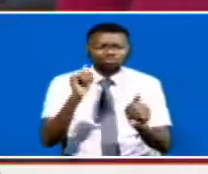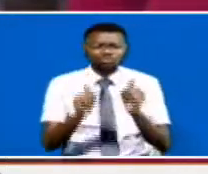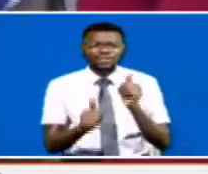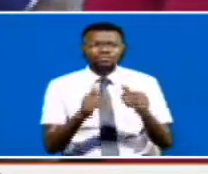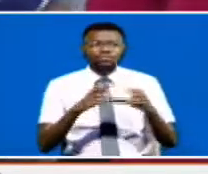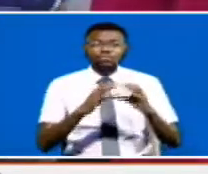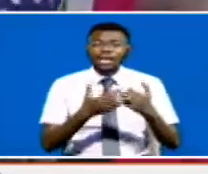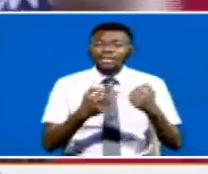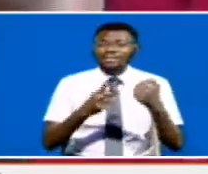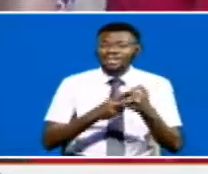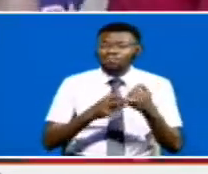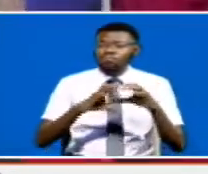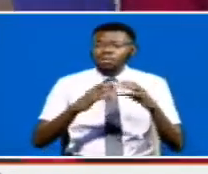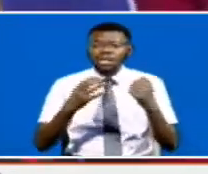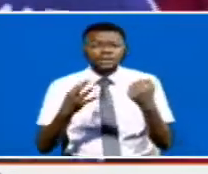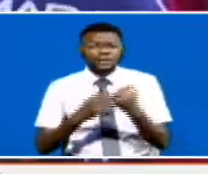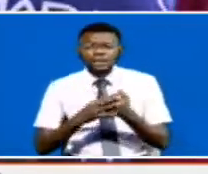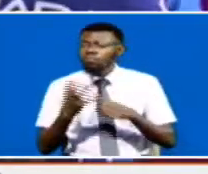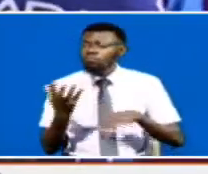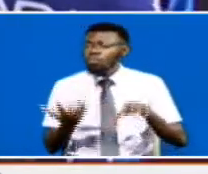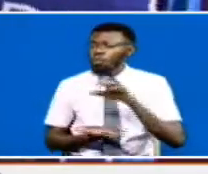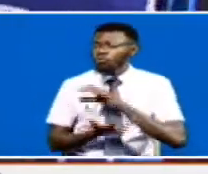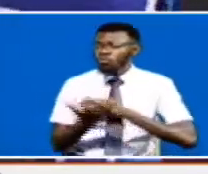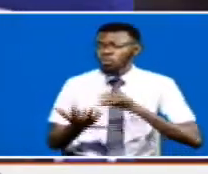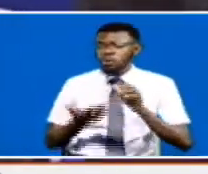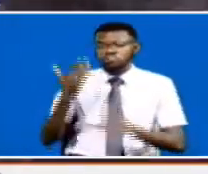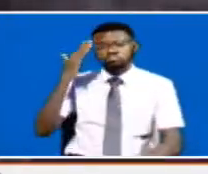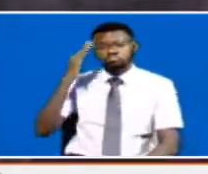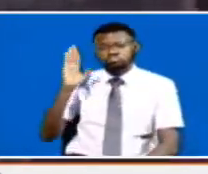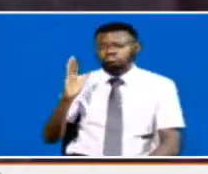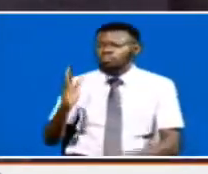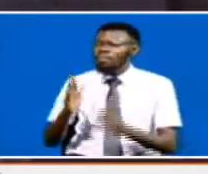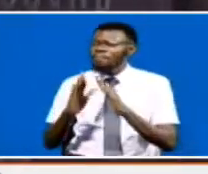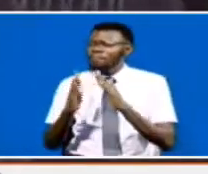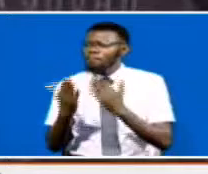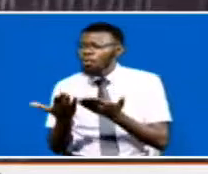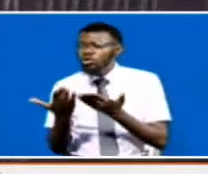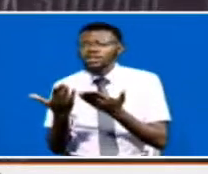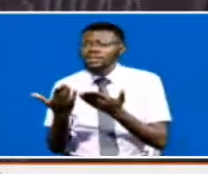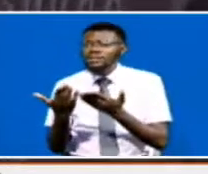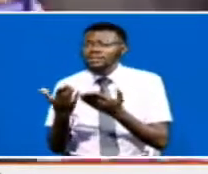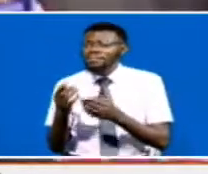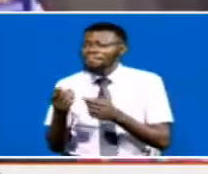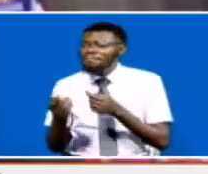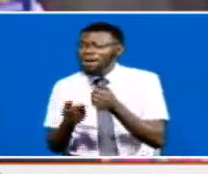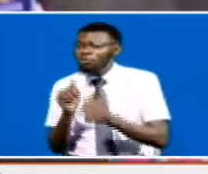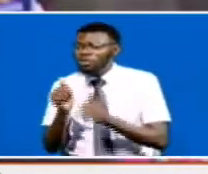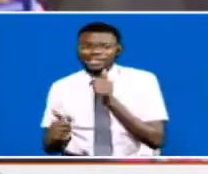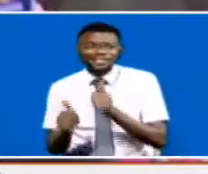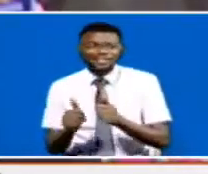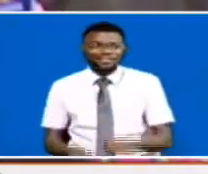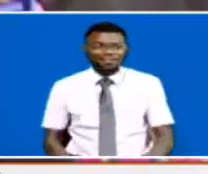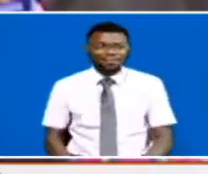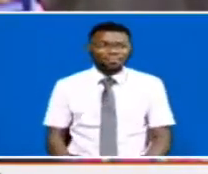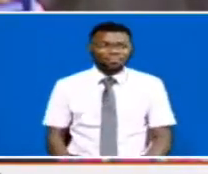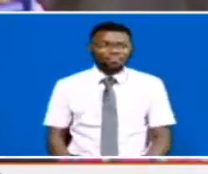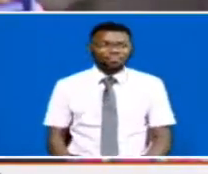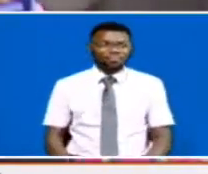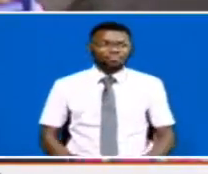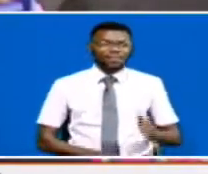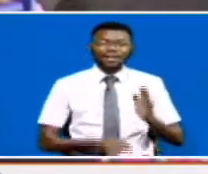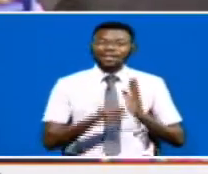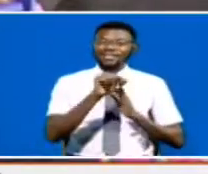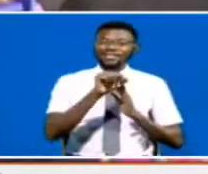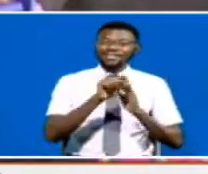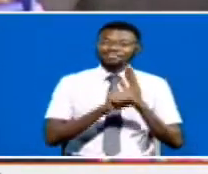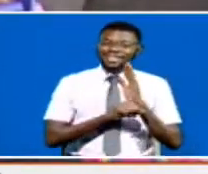8, wako tuna hiyo shida sababu hawajui ni vitabu gani wananunua, ni gani hawanunui. Kuna subjects ambazo wamepunguza na